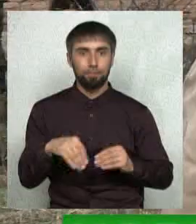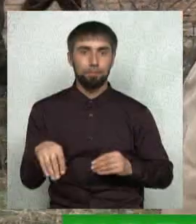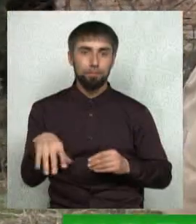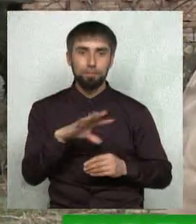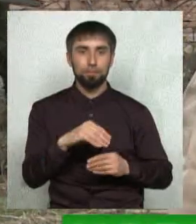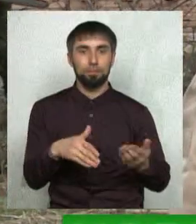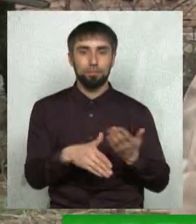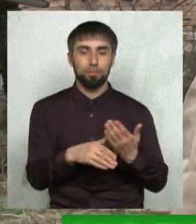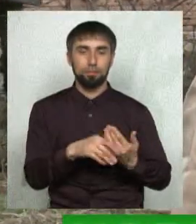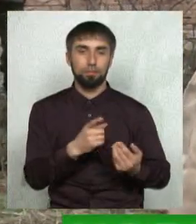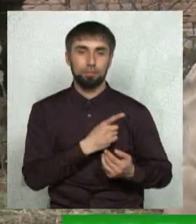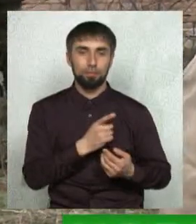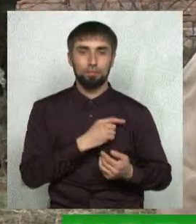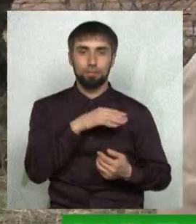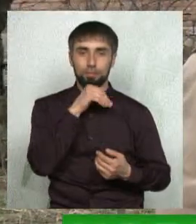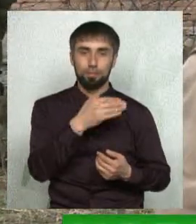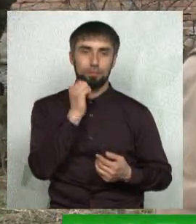помогали одиноким старушкам, дедушкам.